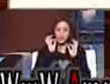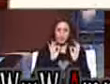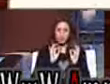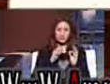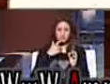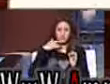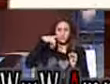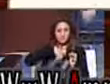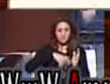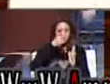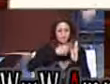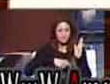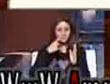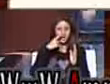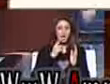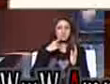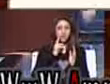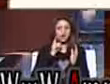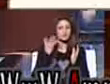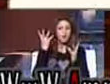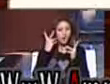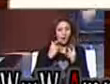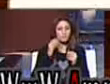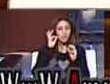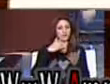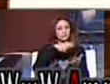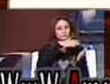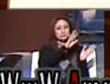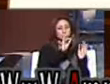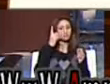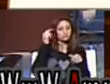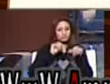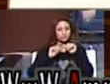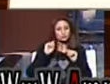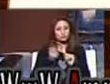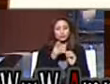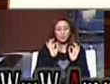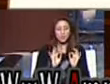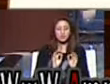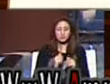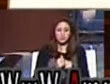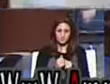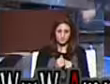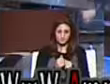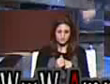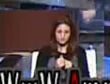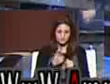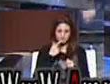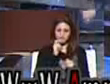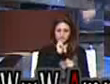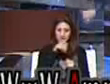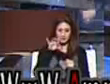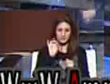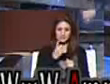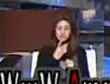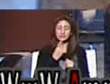معاك تشوف التقرير عشان تشوف حجم النواقص قد ايه. وبشكرك جدا دكتور عبد الله زين العابدين امين عام نقابه الصيادله. نشوف التقرير اللي عملوه زملائنا في البرنامج 90